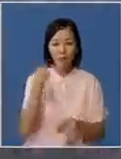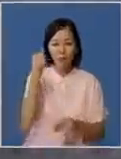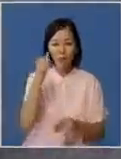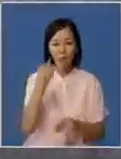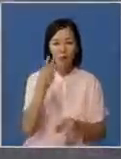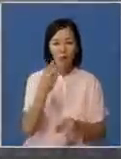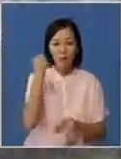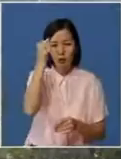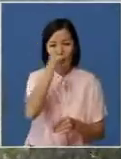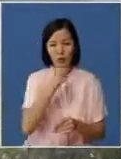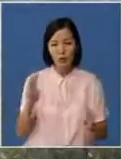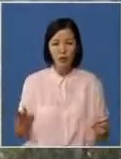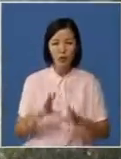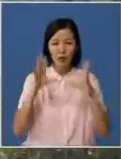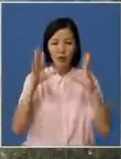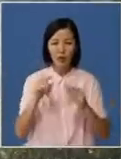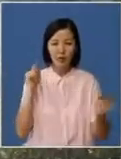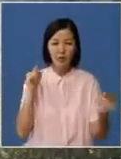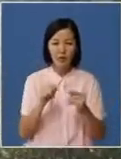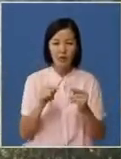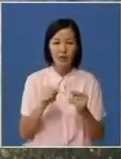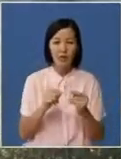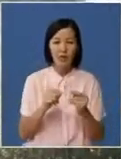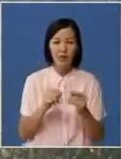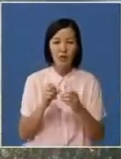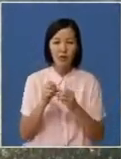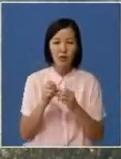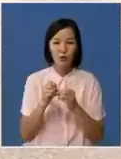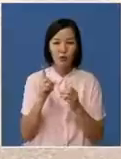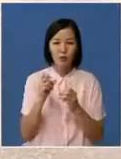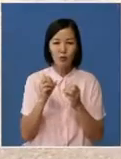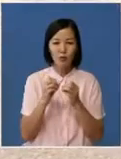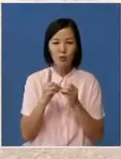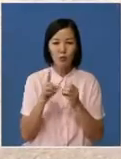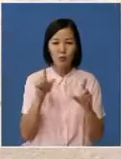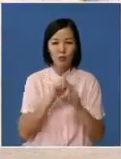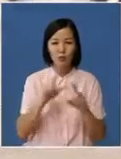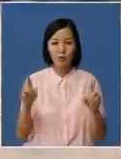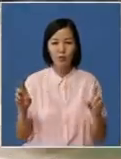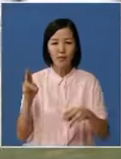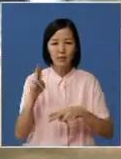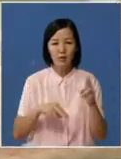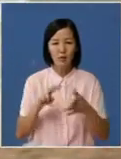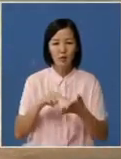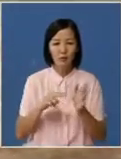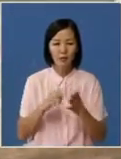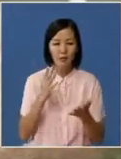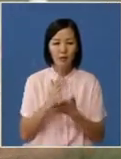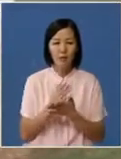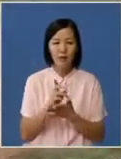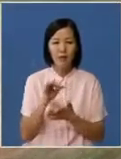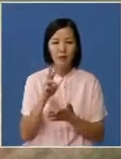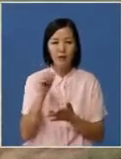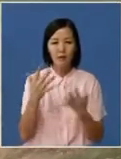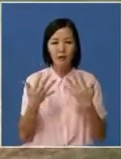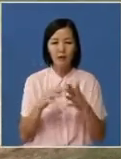2019-2023 жылдары өртке қарсы қызметі жоқ ауылдарға 111 өрт сөндіру бекетін салу жоспарда бар. Ал Бақтыбай ауылындағы бұл бекет